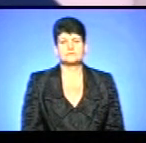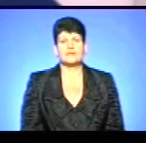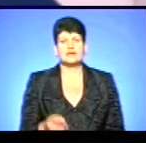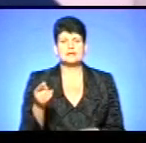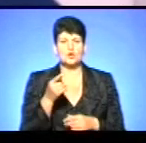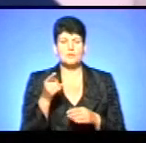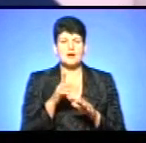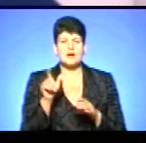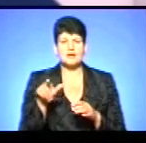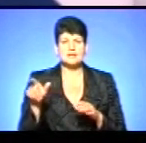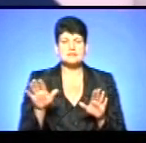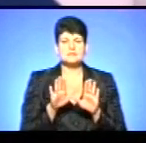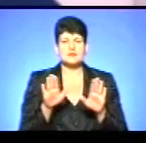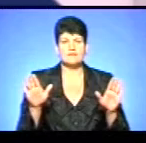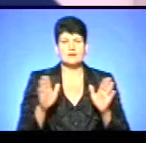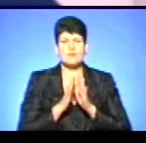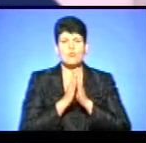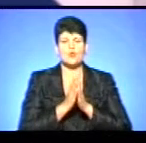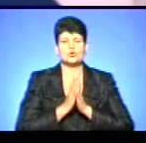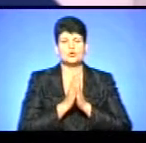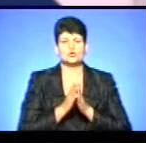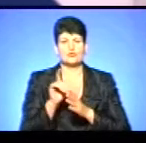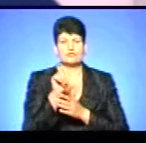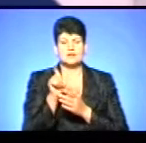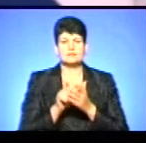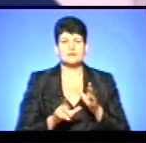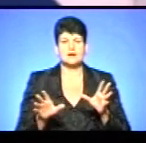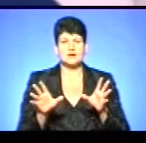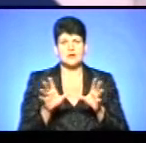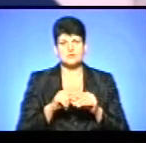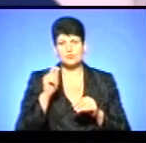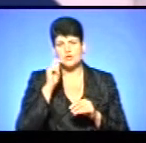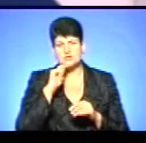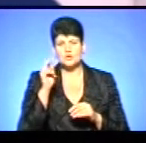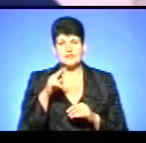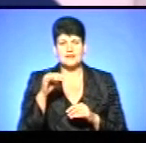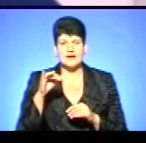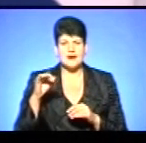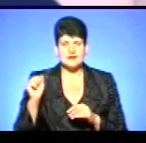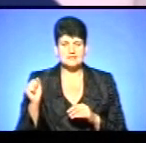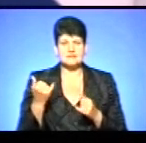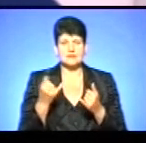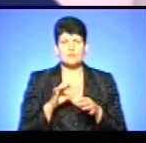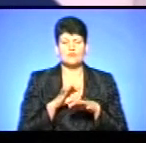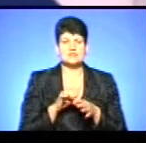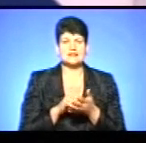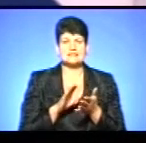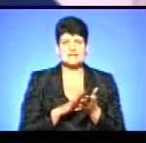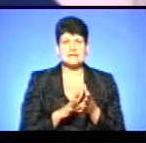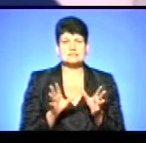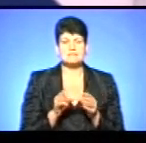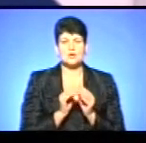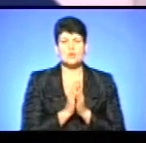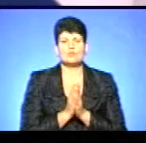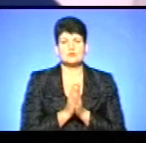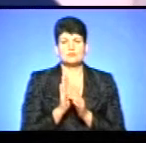Тернополяни співатимуть молитовний гімн одночасно з українською діаспорою по всьому світу. Триває реєстрація на спільну молитву, яка